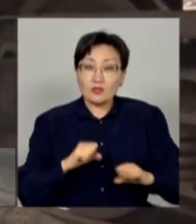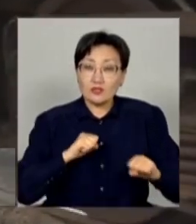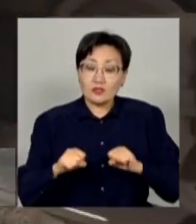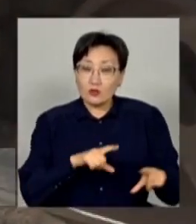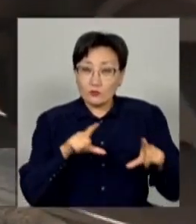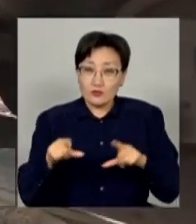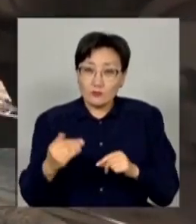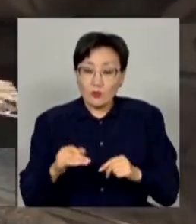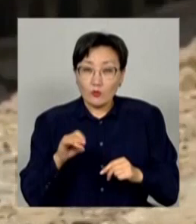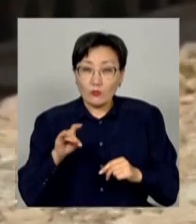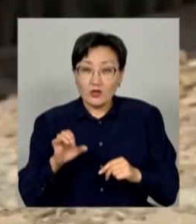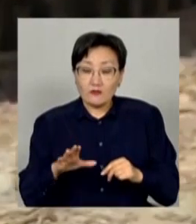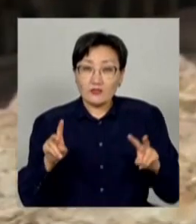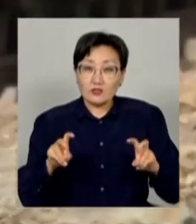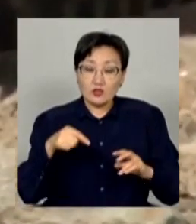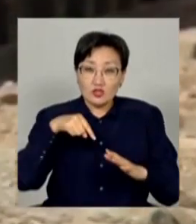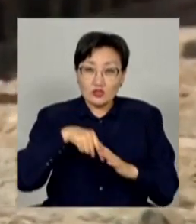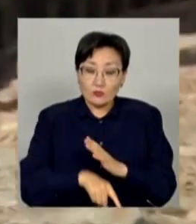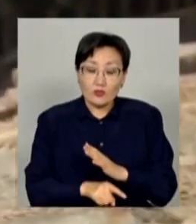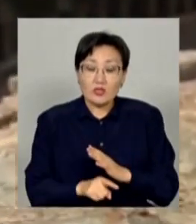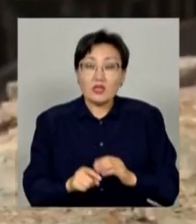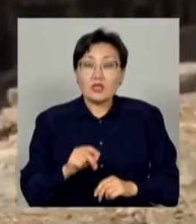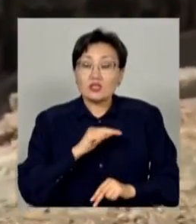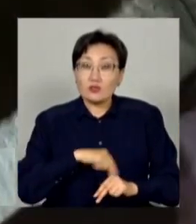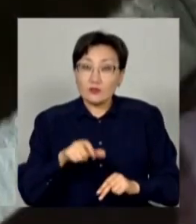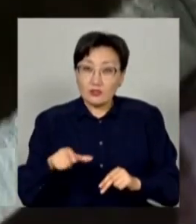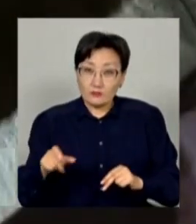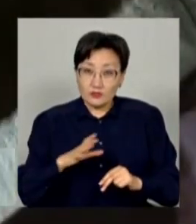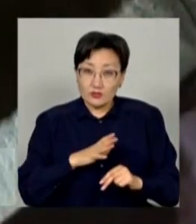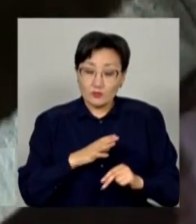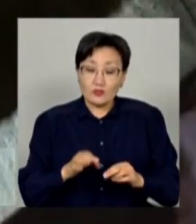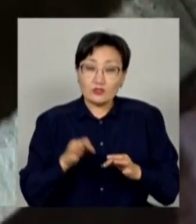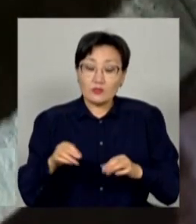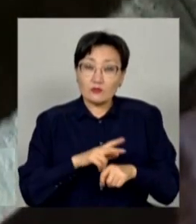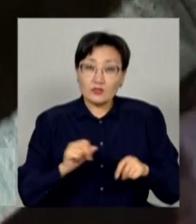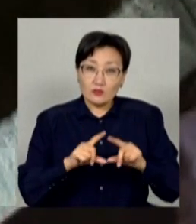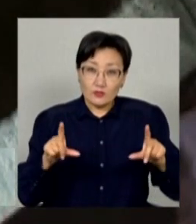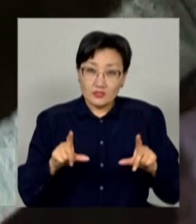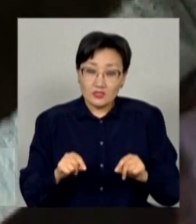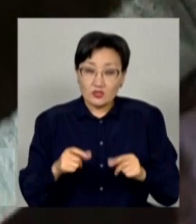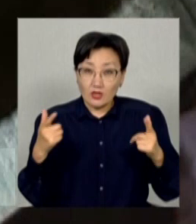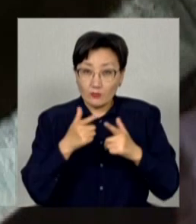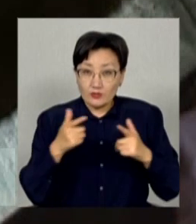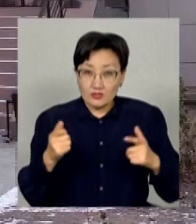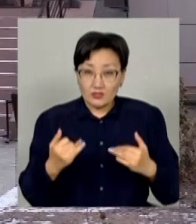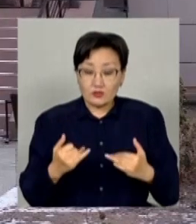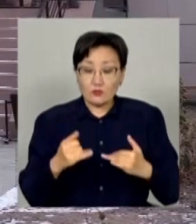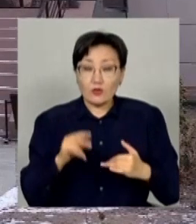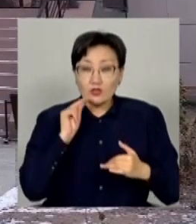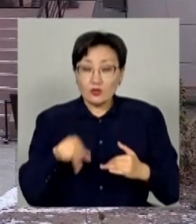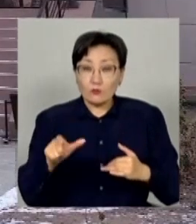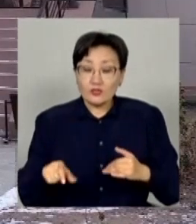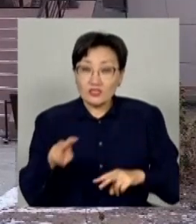екен. Ол Омаров атындағы шахта үңгілеу трестінің қызметкері болып істеген. Облыстық полиция департаментінің хабарлауынша, қазір